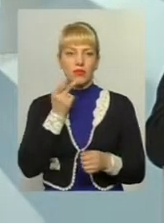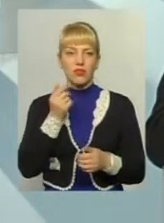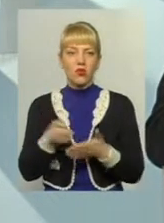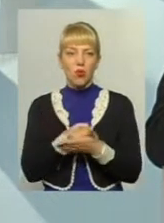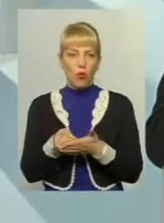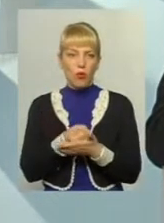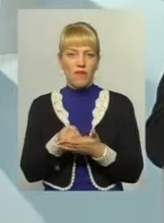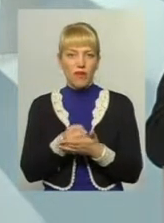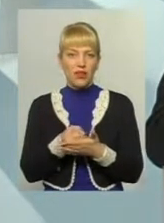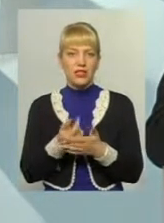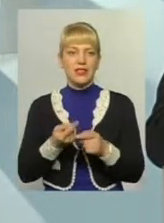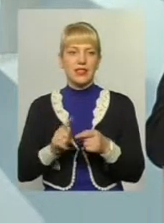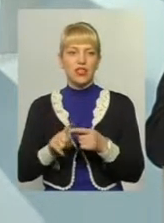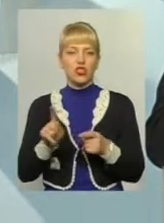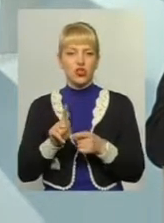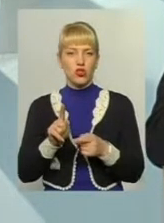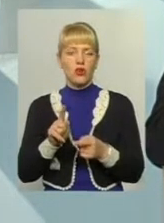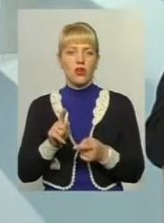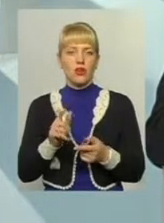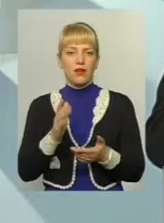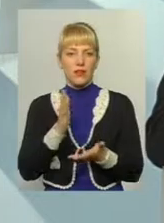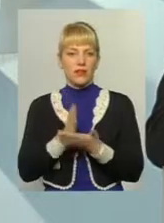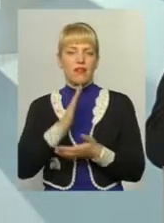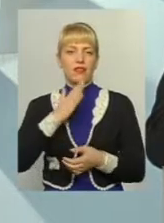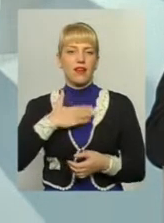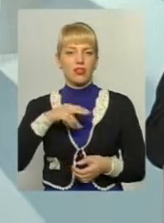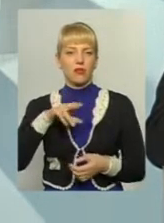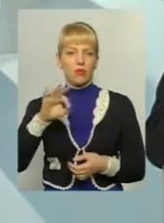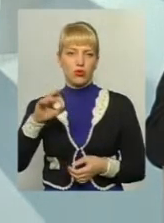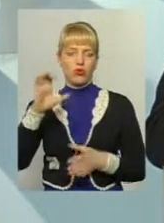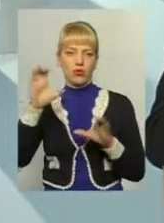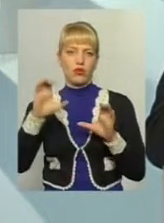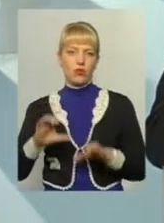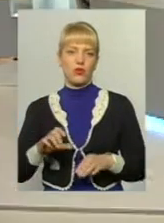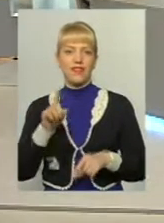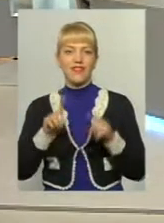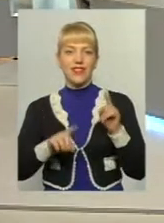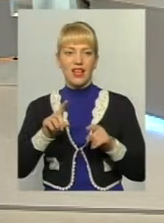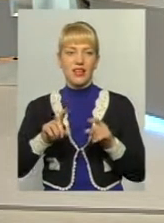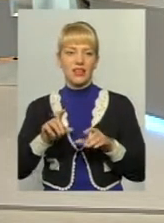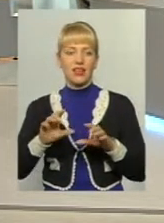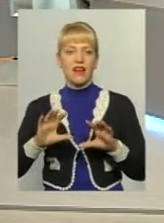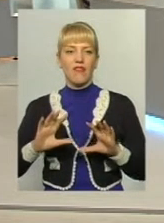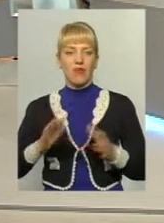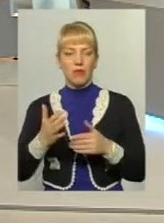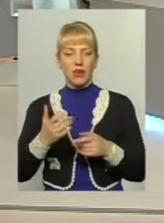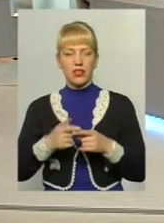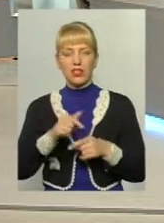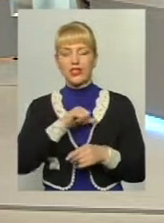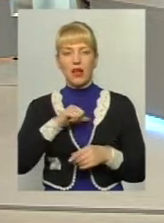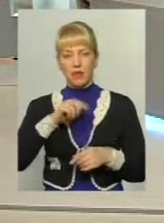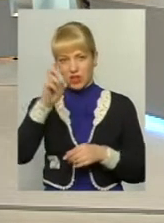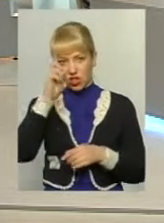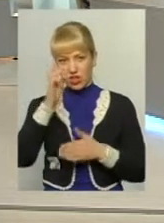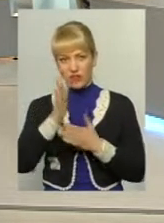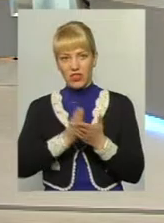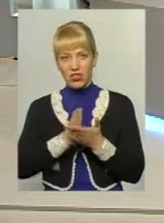функції щодо там кондомініумів чи ОСББ держава виконує автоматично. В нашому випадку, в нашій державі, на жаль,